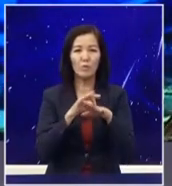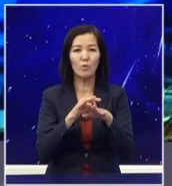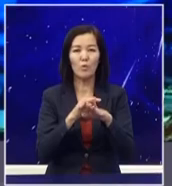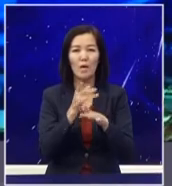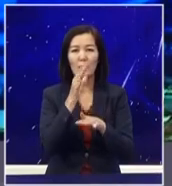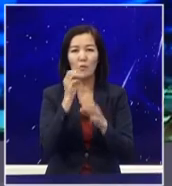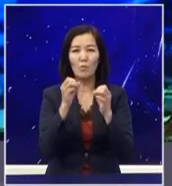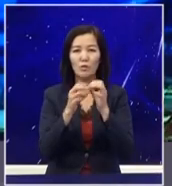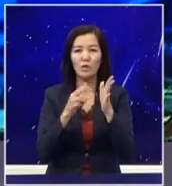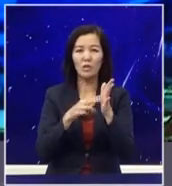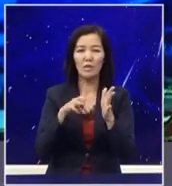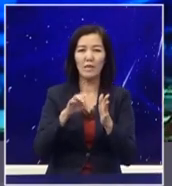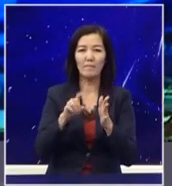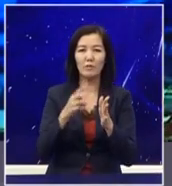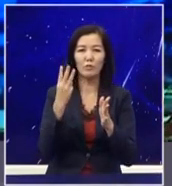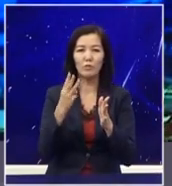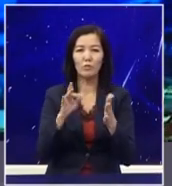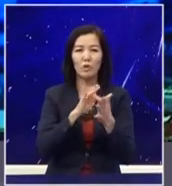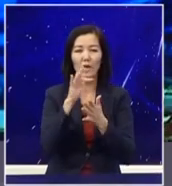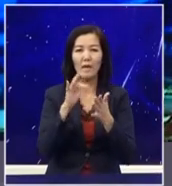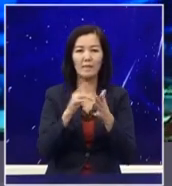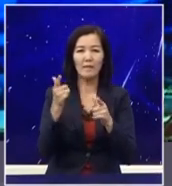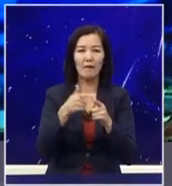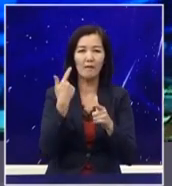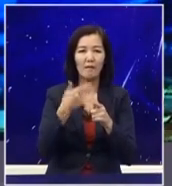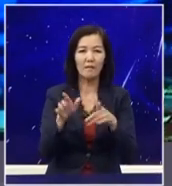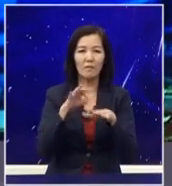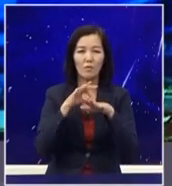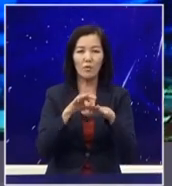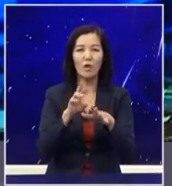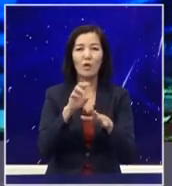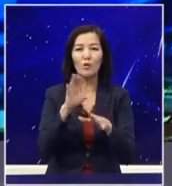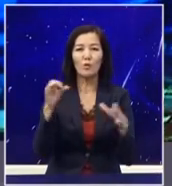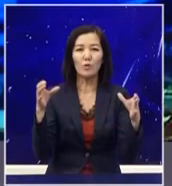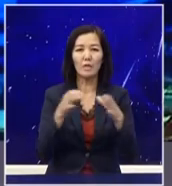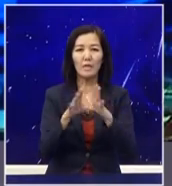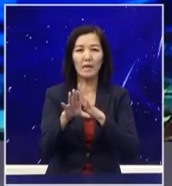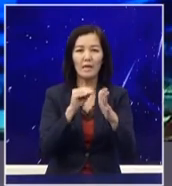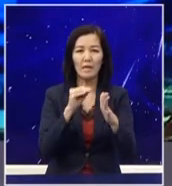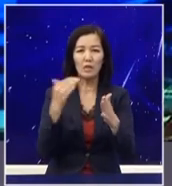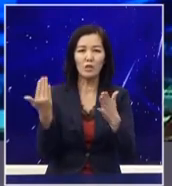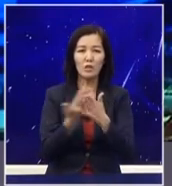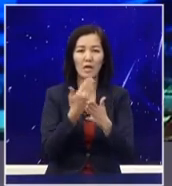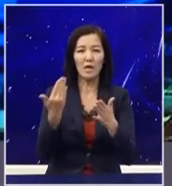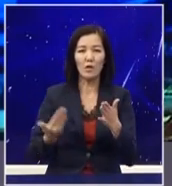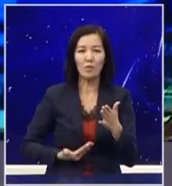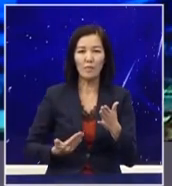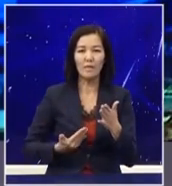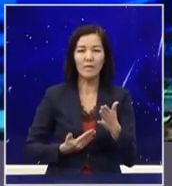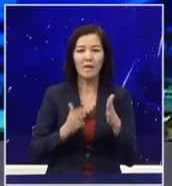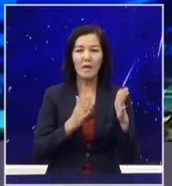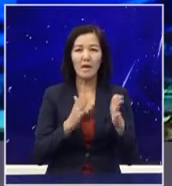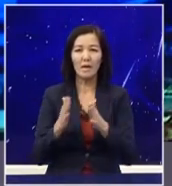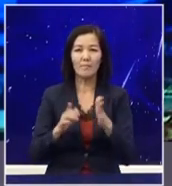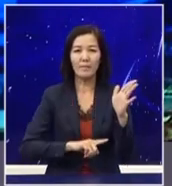өтуі. Мерзімі 17 тамыз бен 3 қазан аралығы. Нұр Отан саяси науқан арқылы жаңа әлеуметтік лифт қалыптастырмақ.